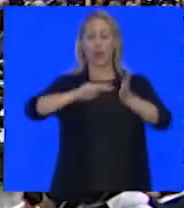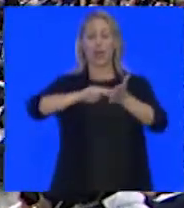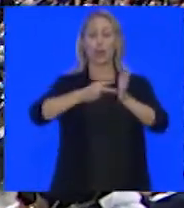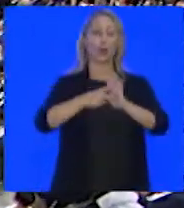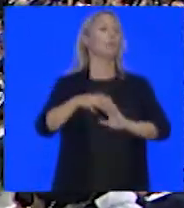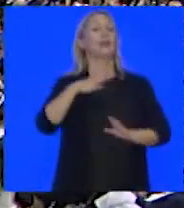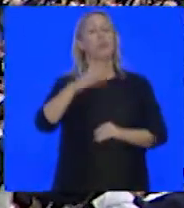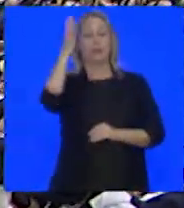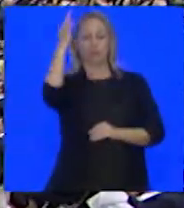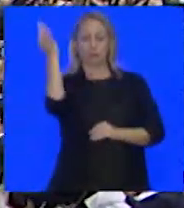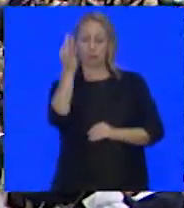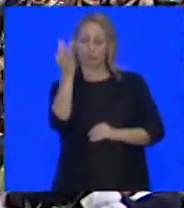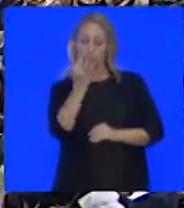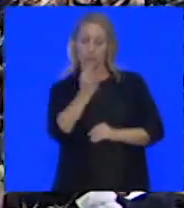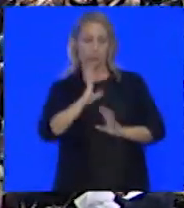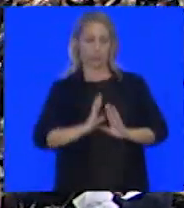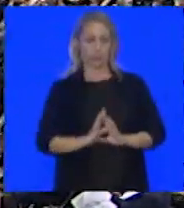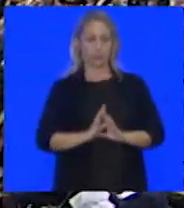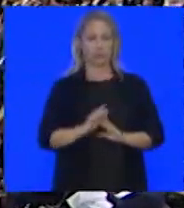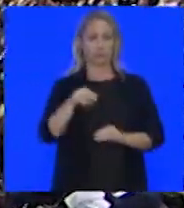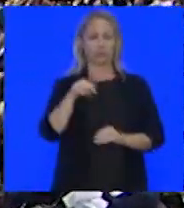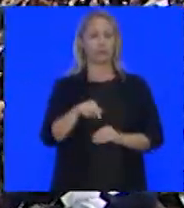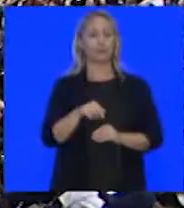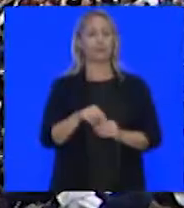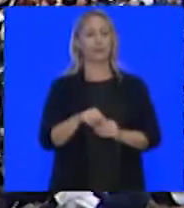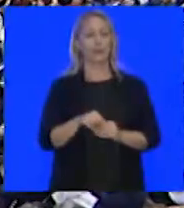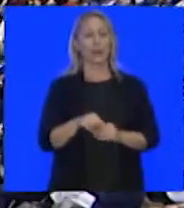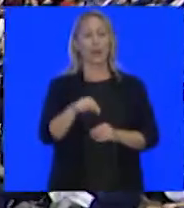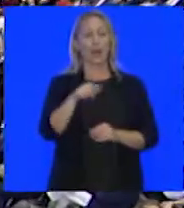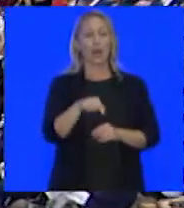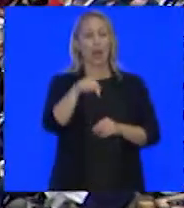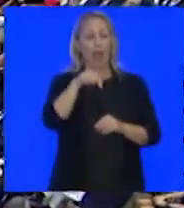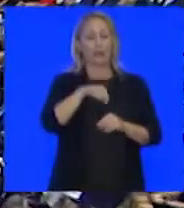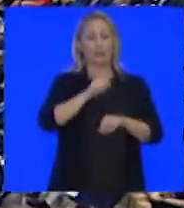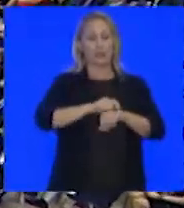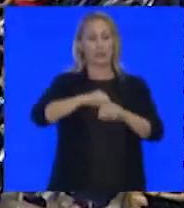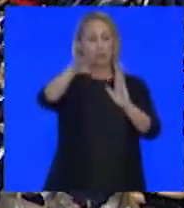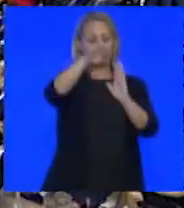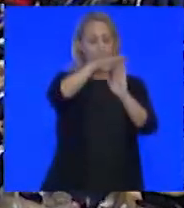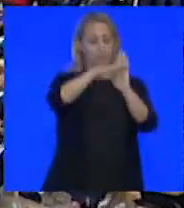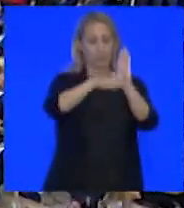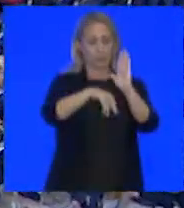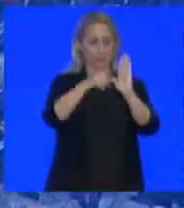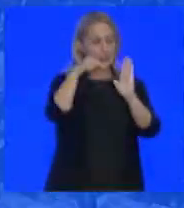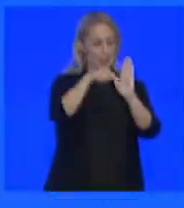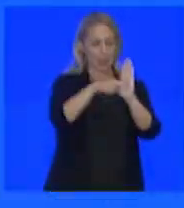συνετή δημοσιονομική πολιτική. Κάθε μέτρο μας είναι αυστηρά κοστολογημένο μέσα στις δυνατότητές